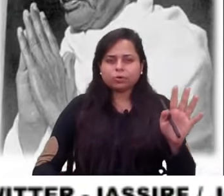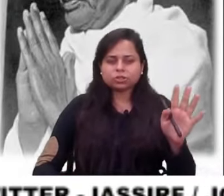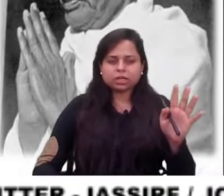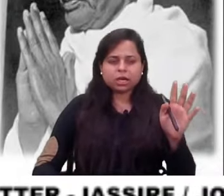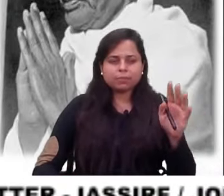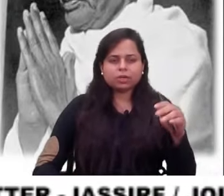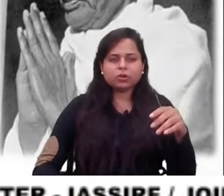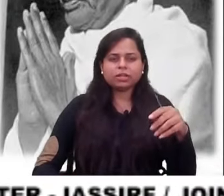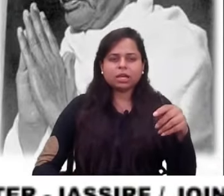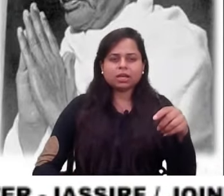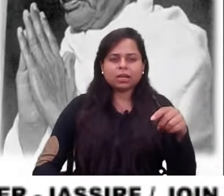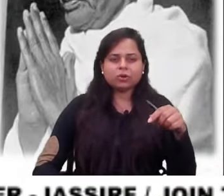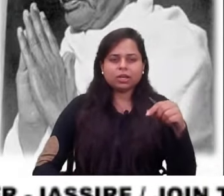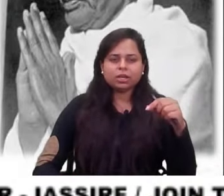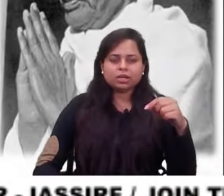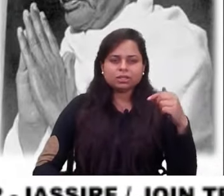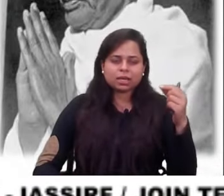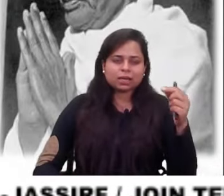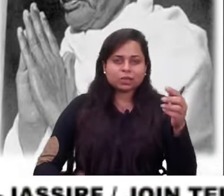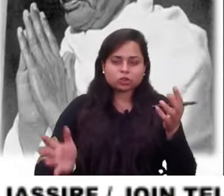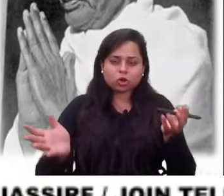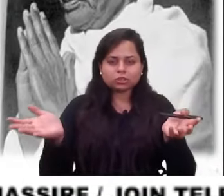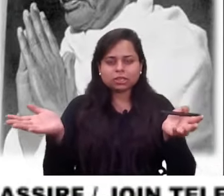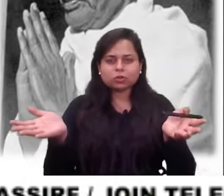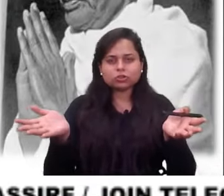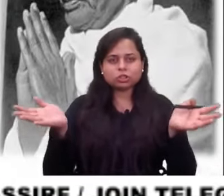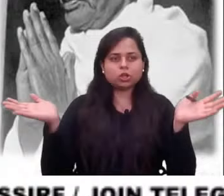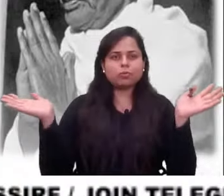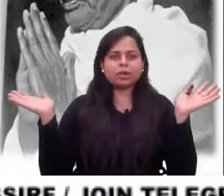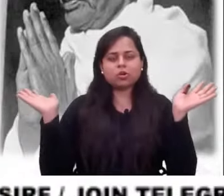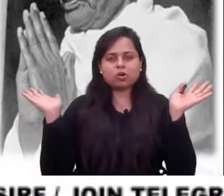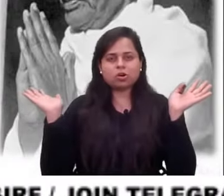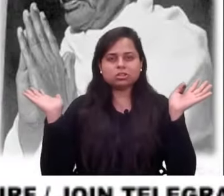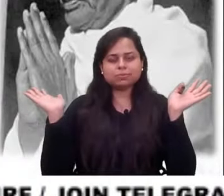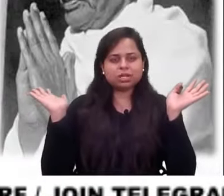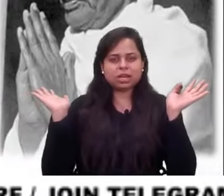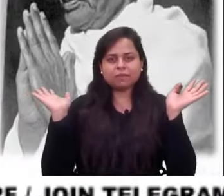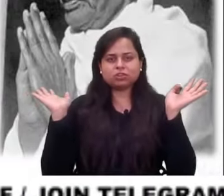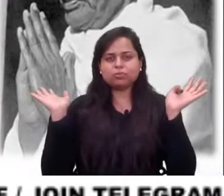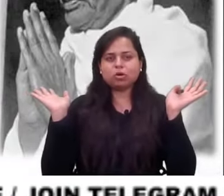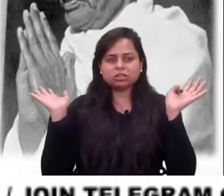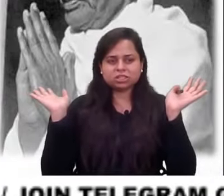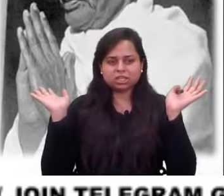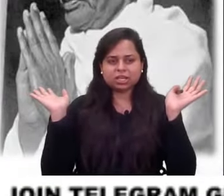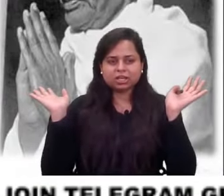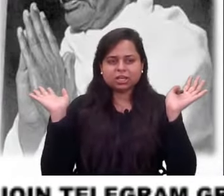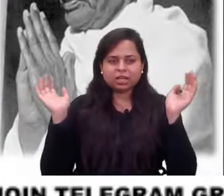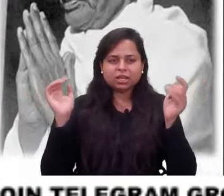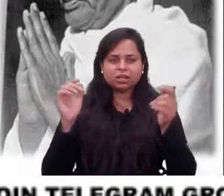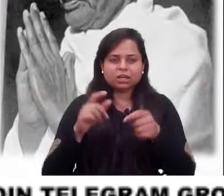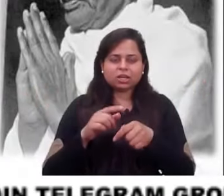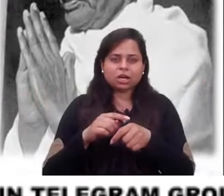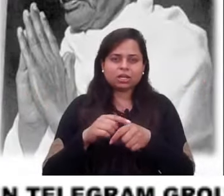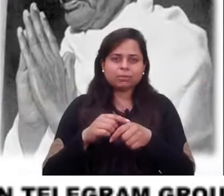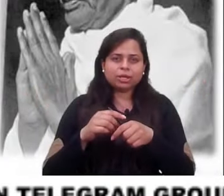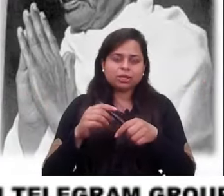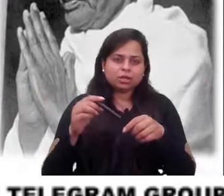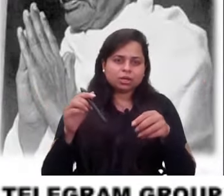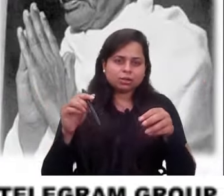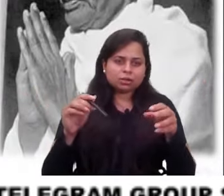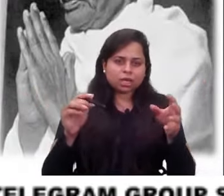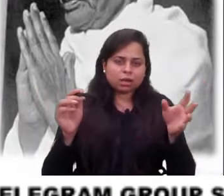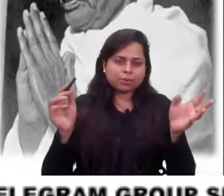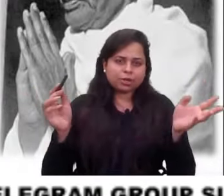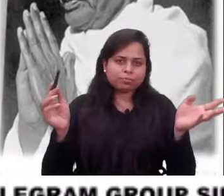पूछने की कोशिश गौतम बहुत अच्छी है कि